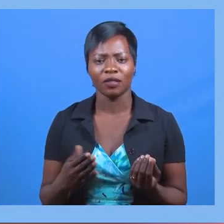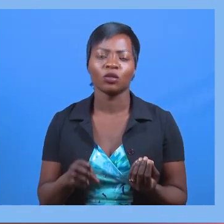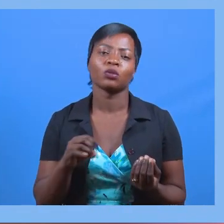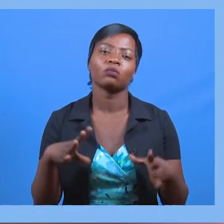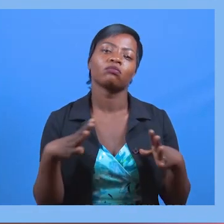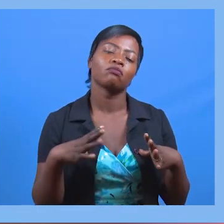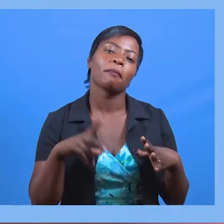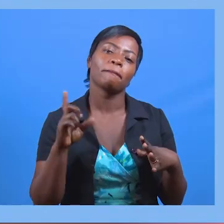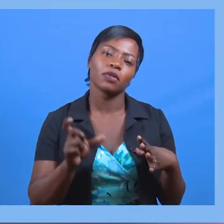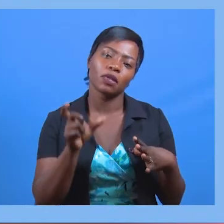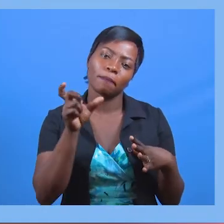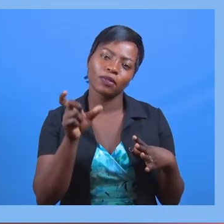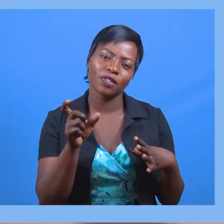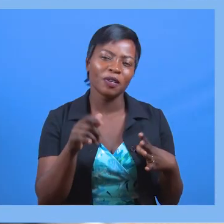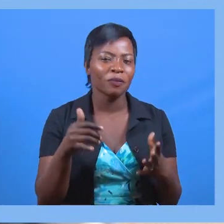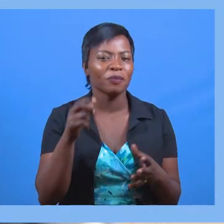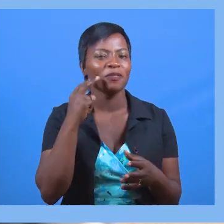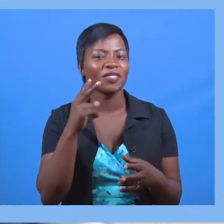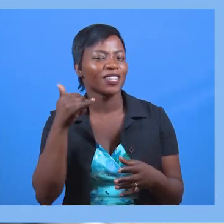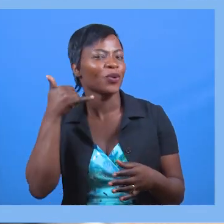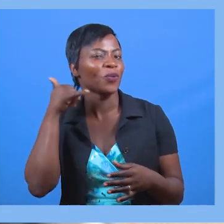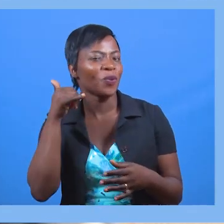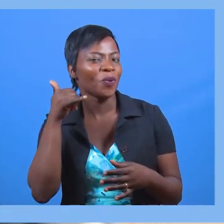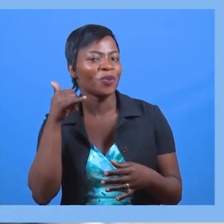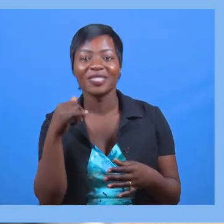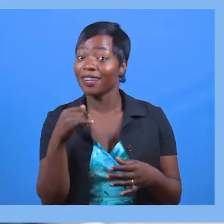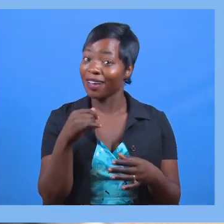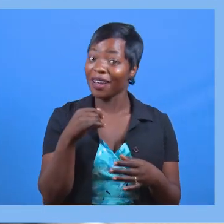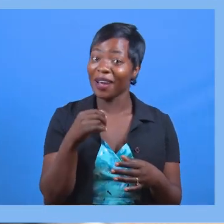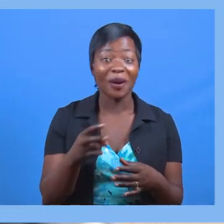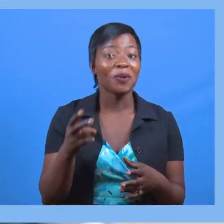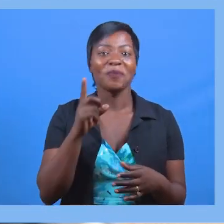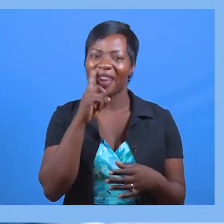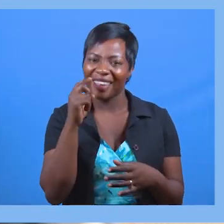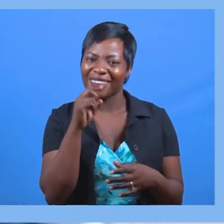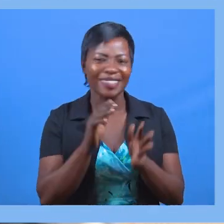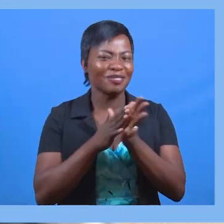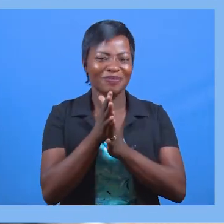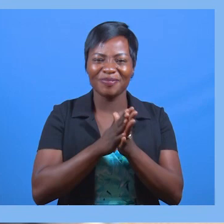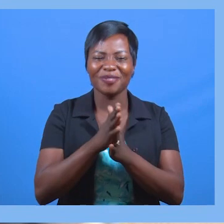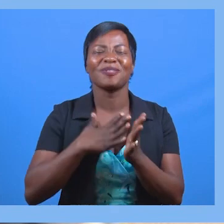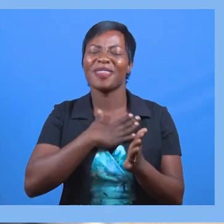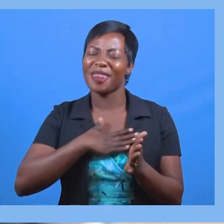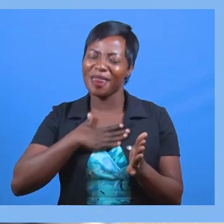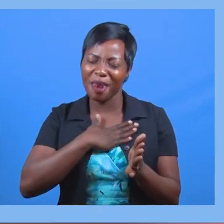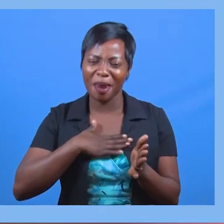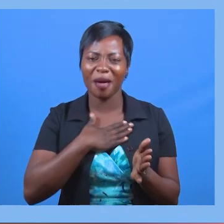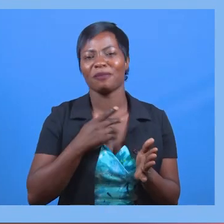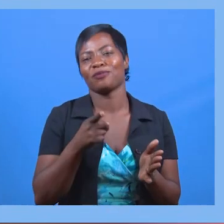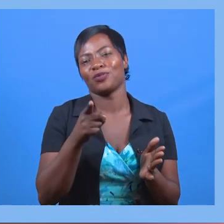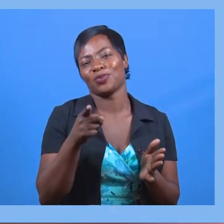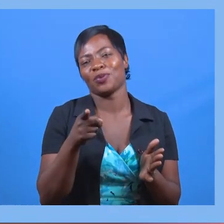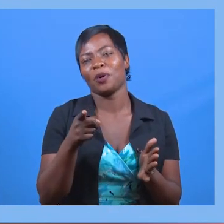munhu wekuti kana vanhu vakanzwa nezvako vanenge vatononokerwa kuti anouya riniko, vakufarire, vanzwe